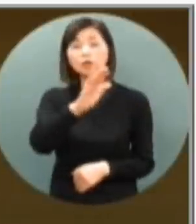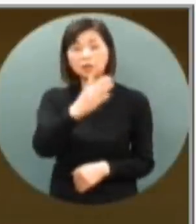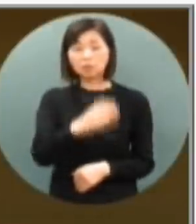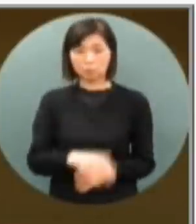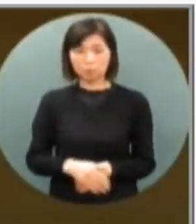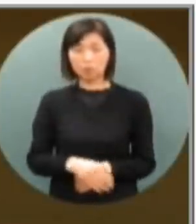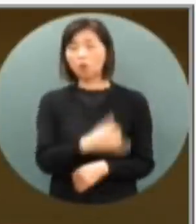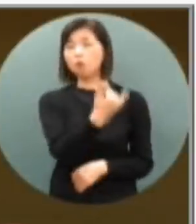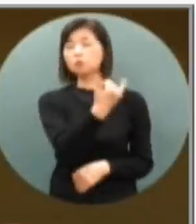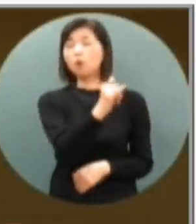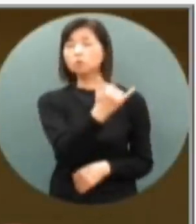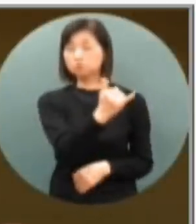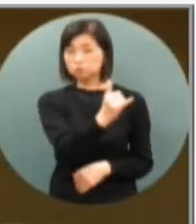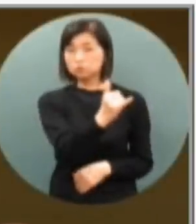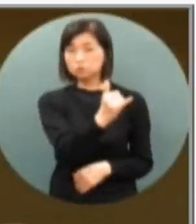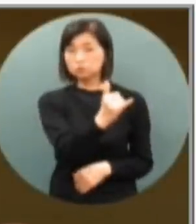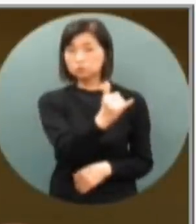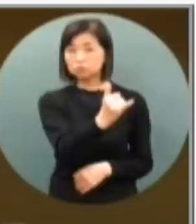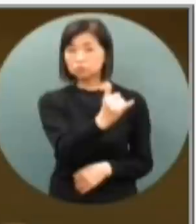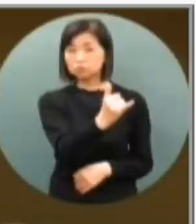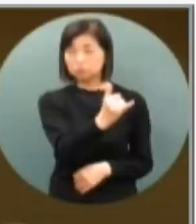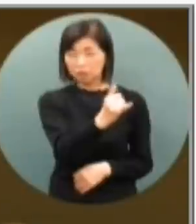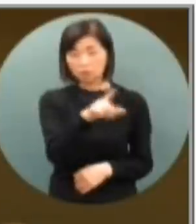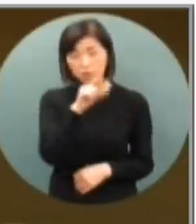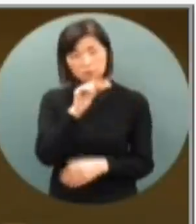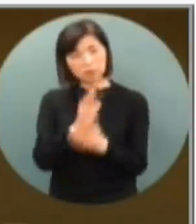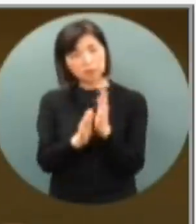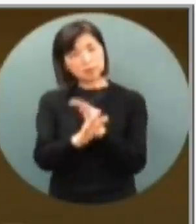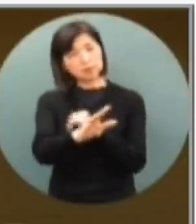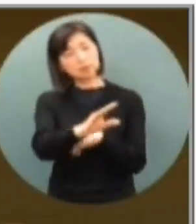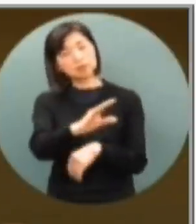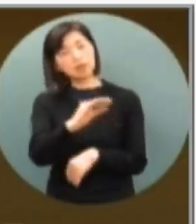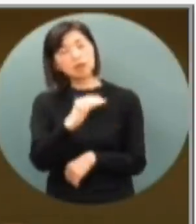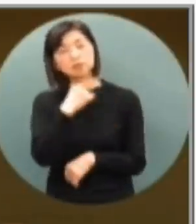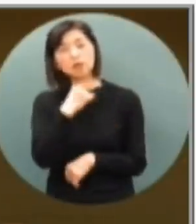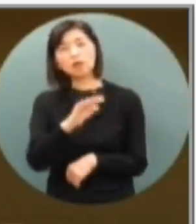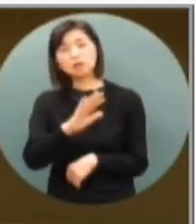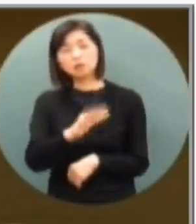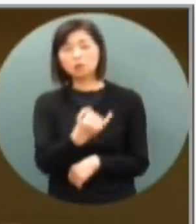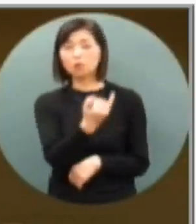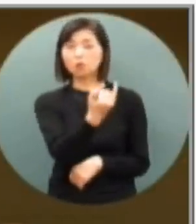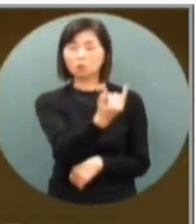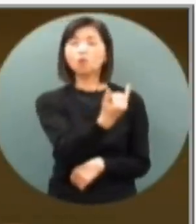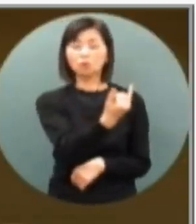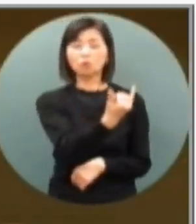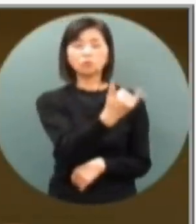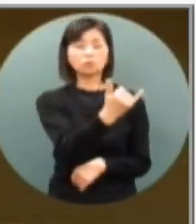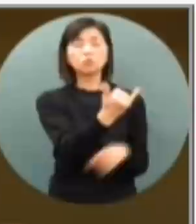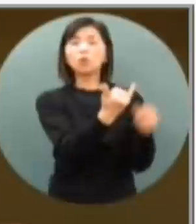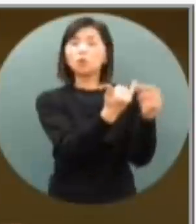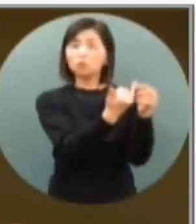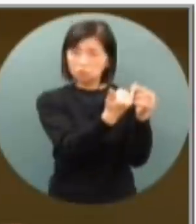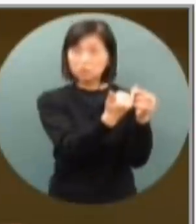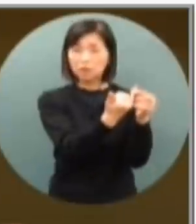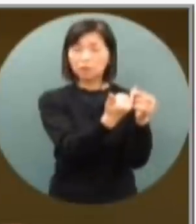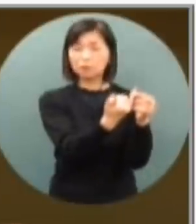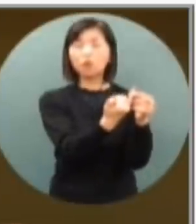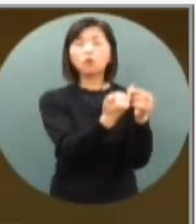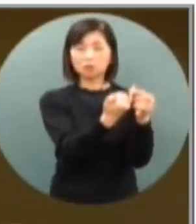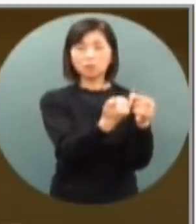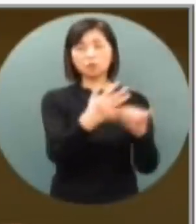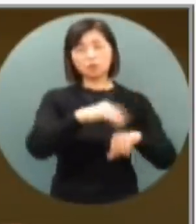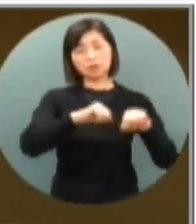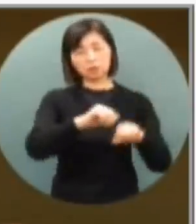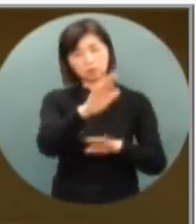しても鳥取にはお見えになりたいんだけども、奥様の方の、健康状態の方が思わしくなくてというようなことで実現しており